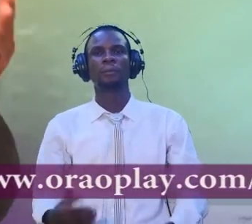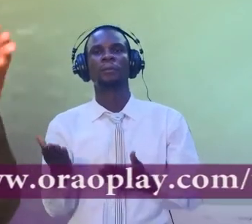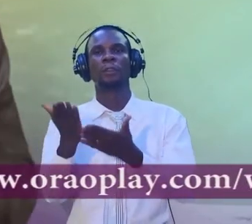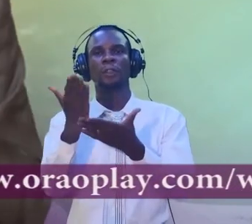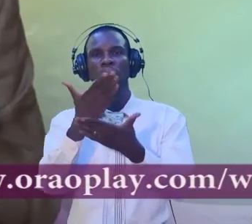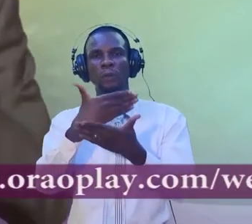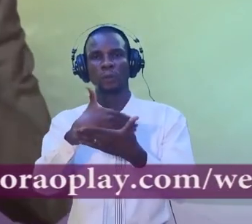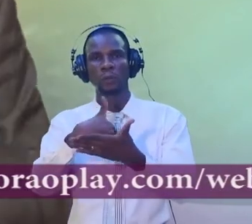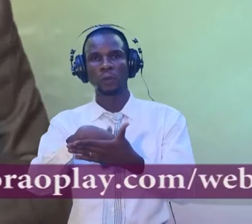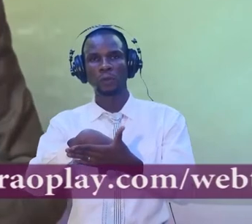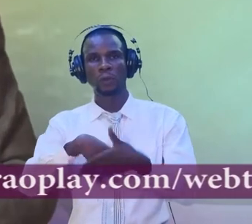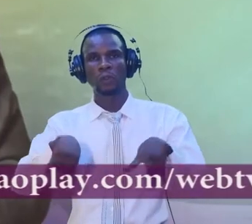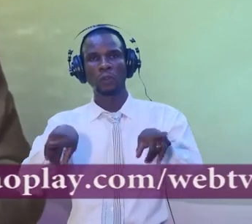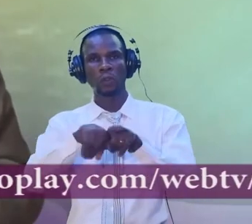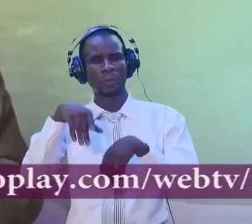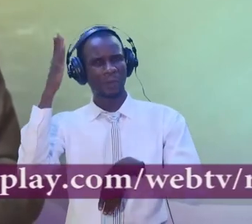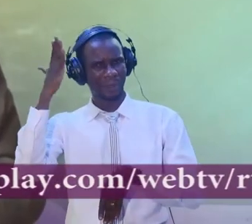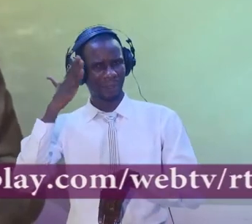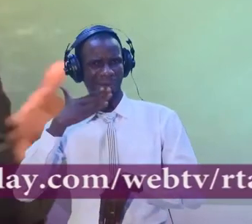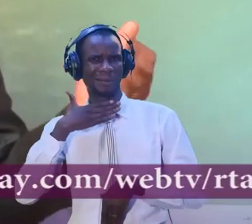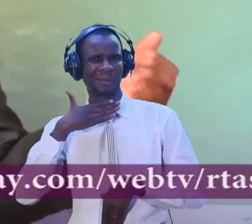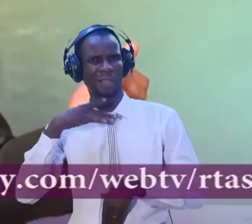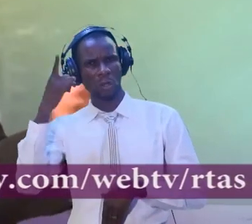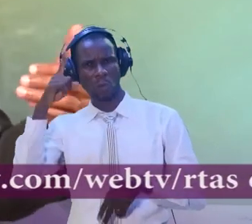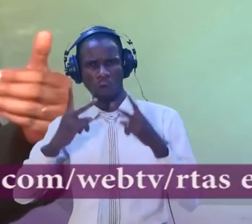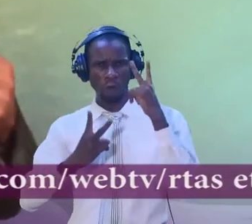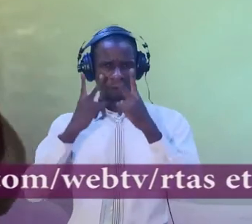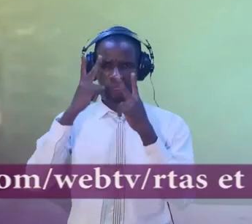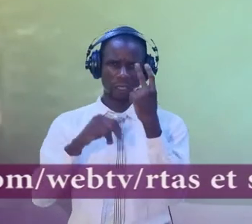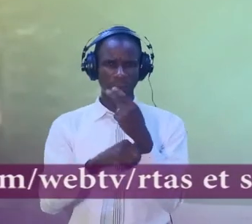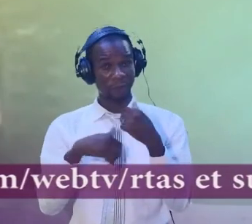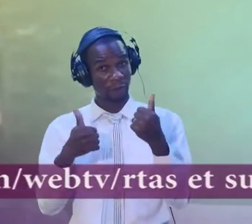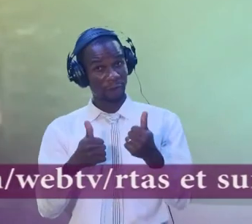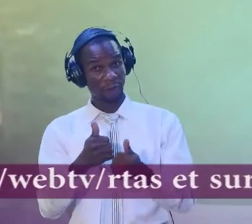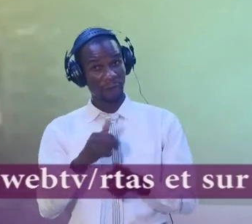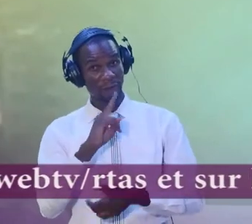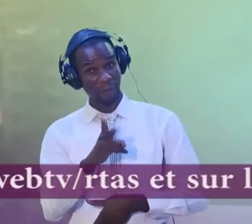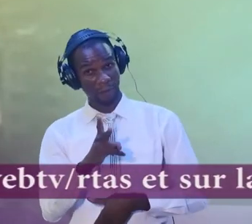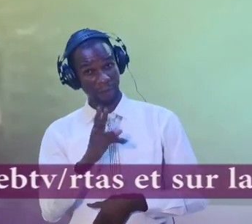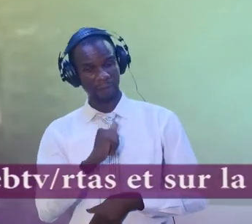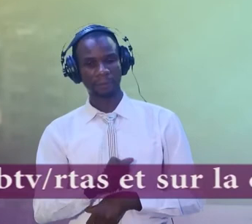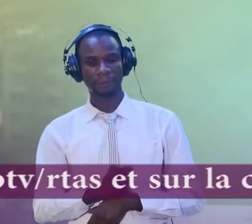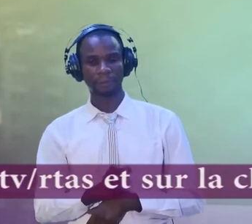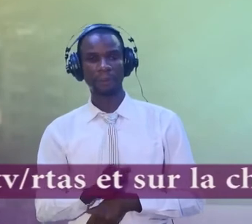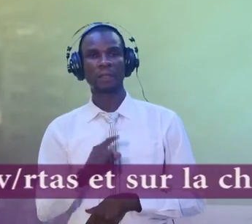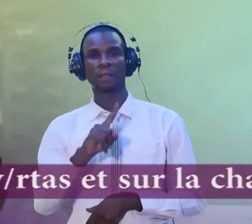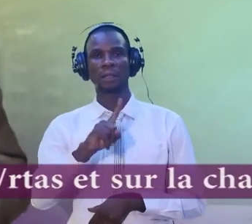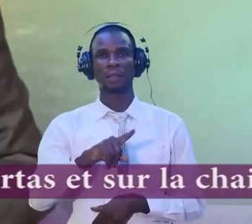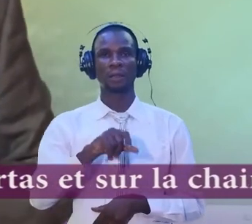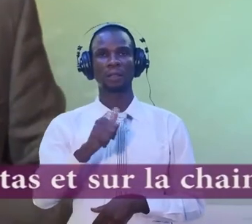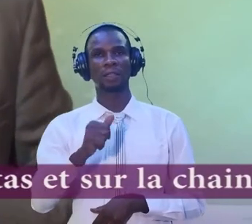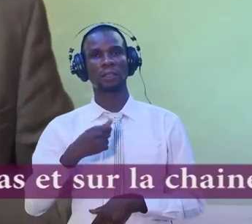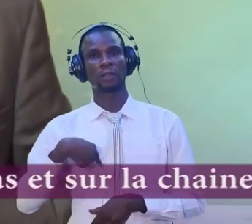wakati mtu anapofariki, je, aweza tena kurudi kama pepo, kama